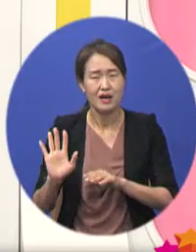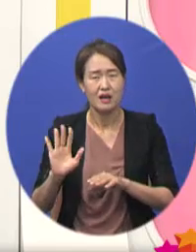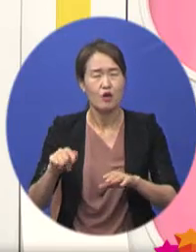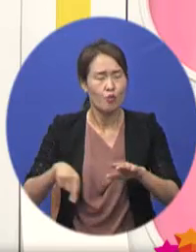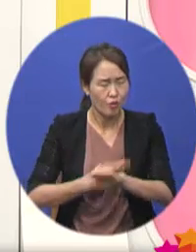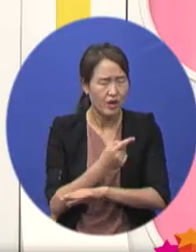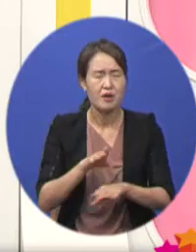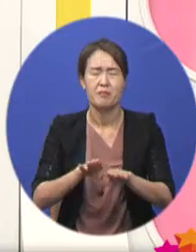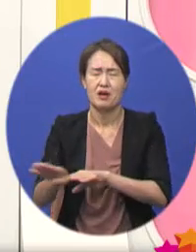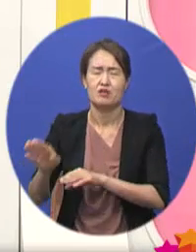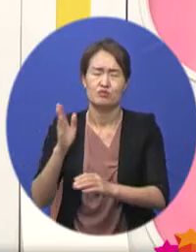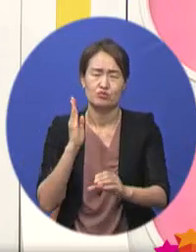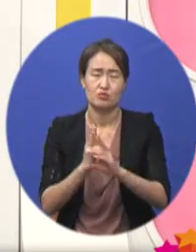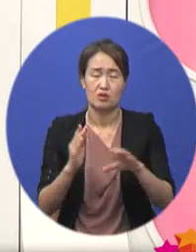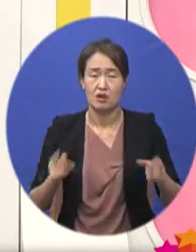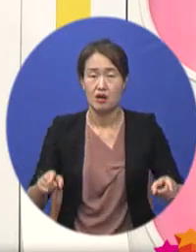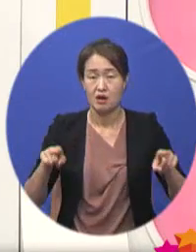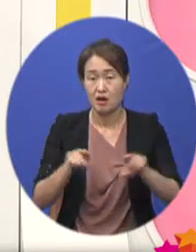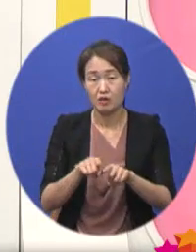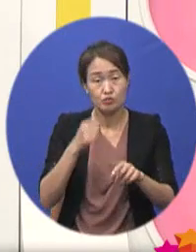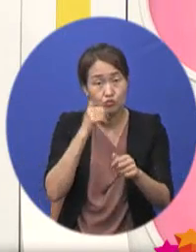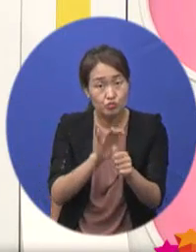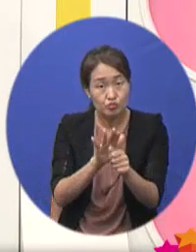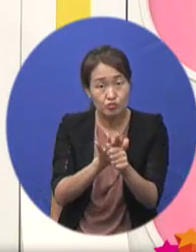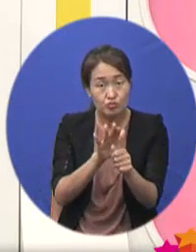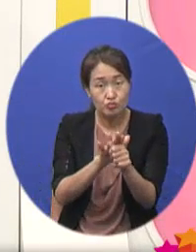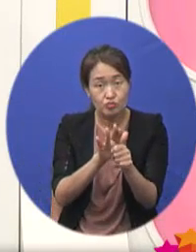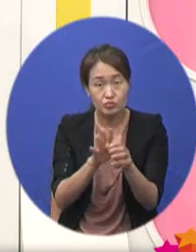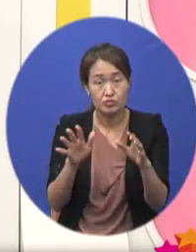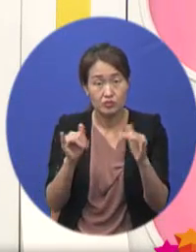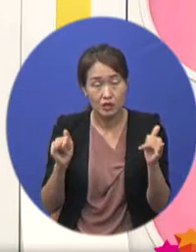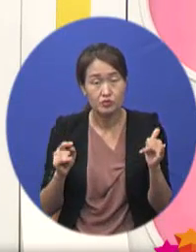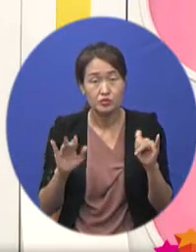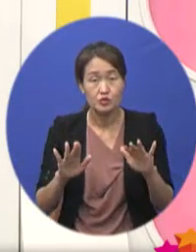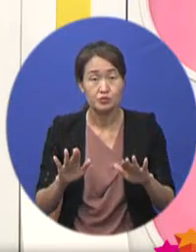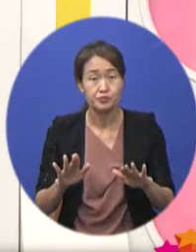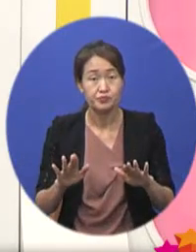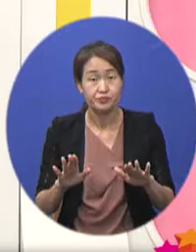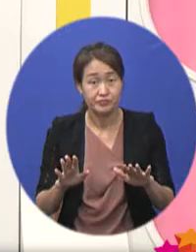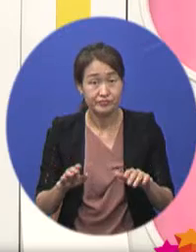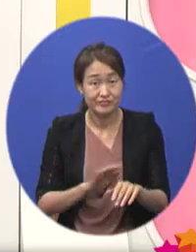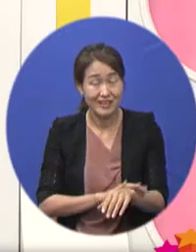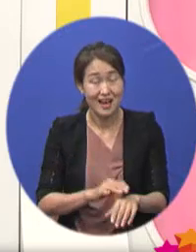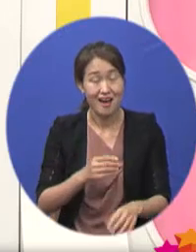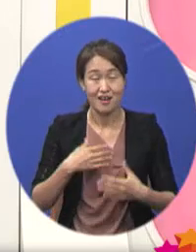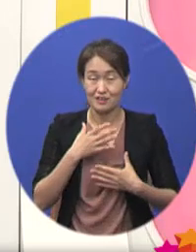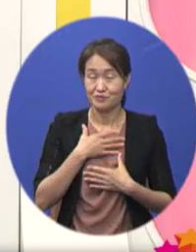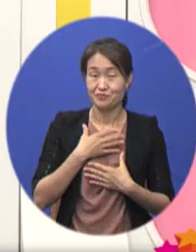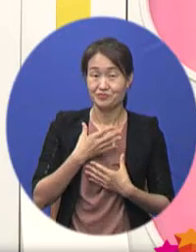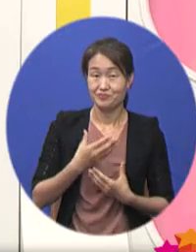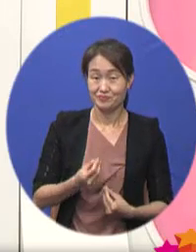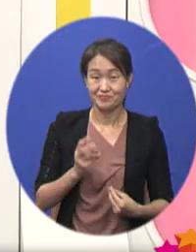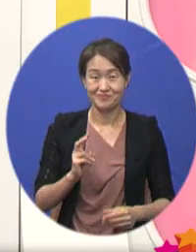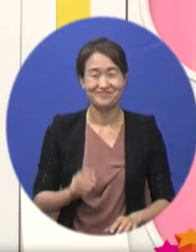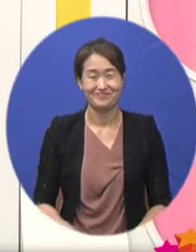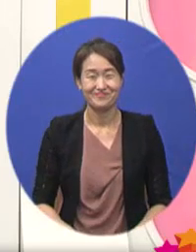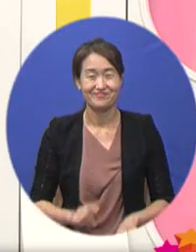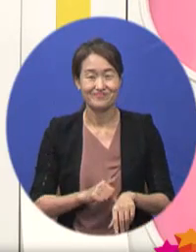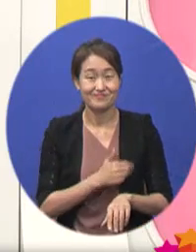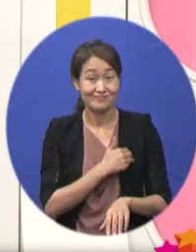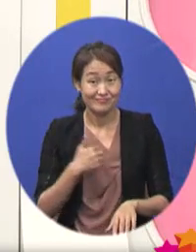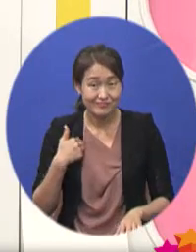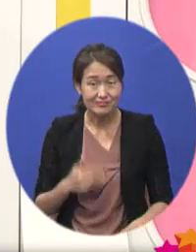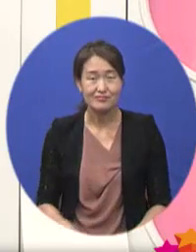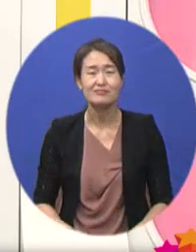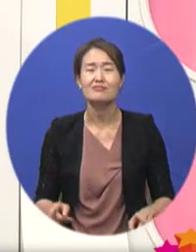방학이에요. 요즘에 저 함께해 주신 분이 그 네, 굉장히 조금 편한 조금 수월하시겠네요. 예예예 예, 예. 조금 예. 예.